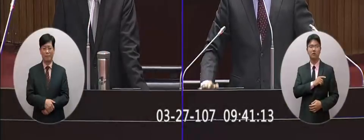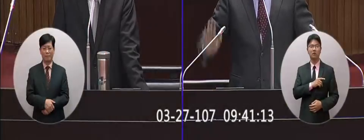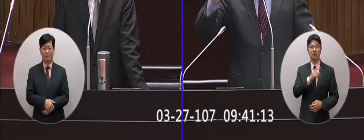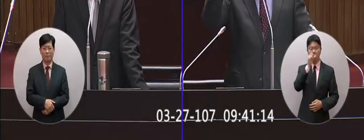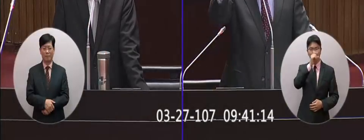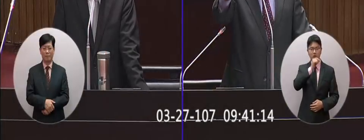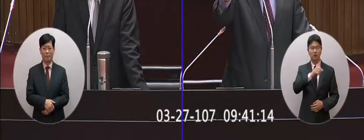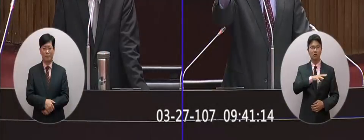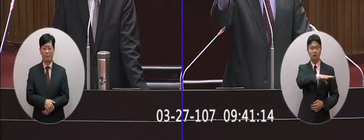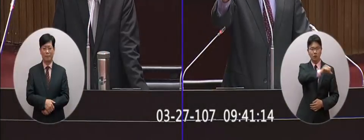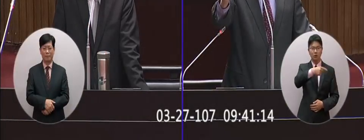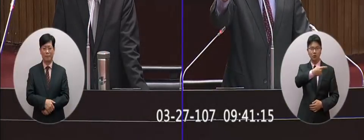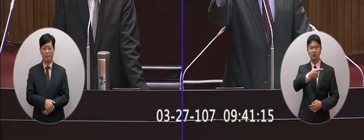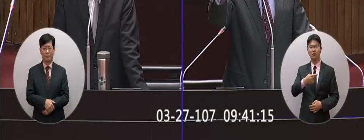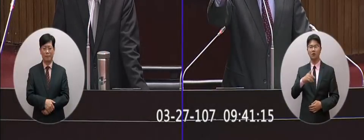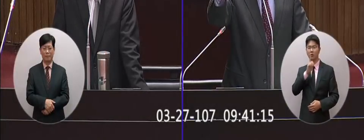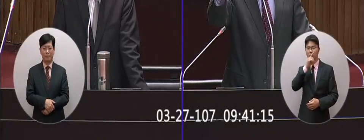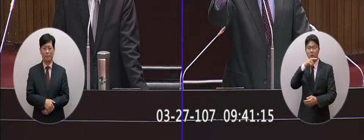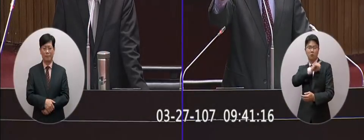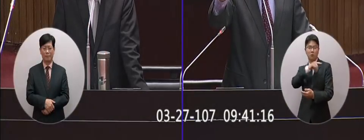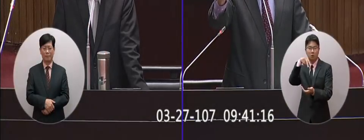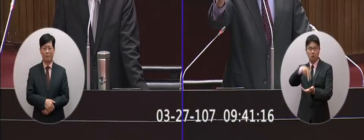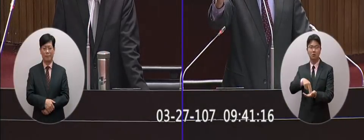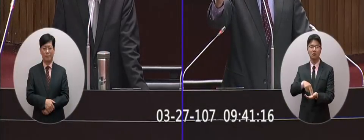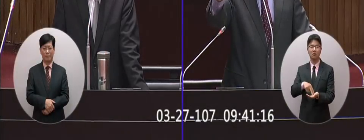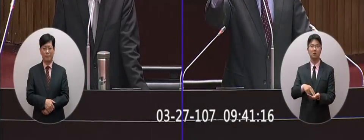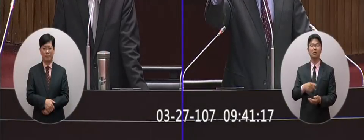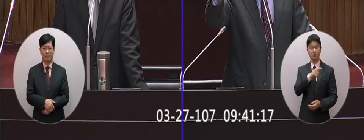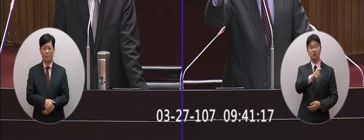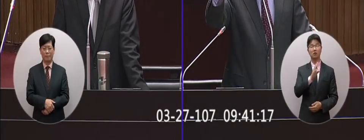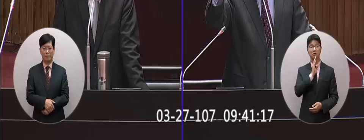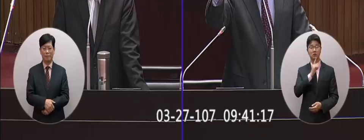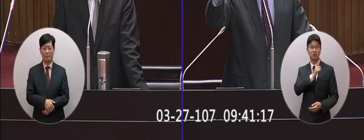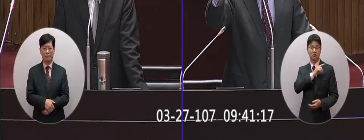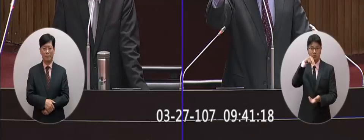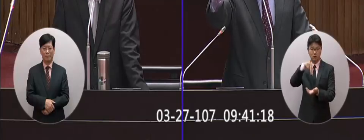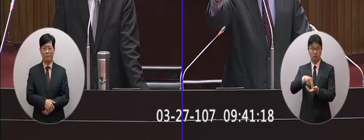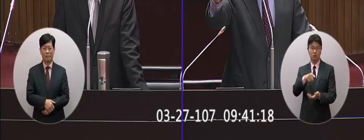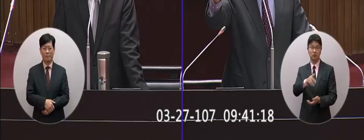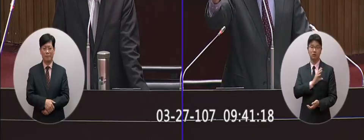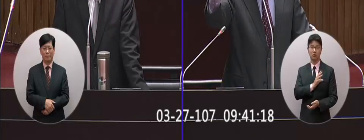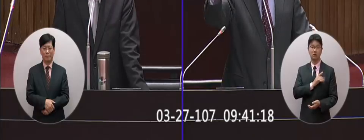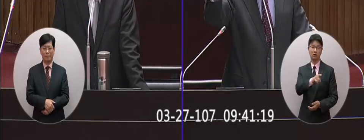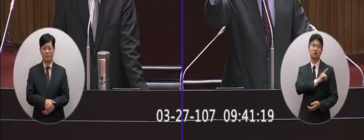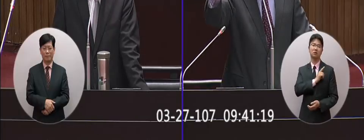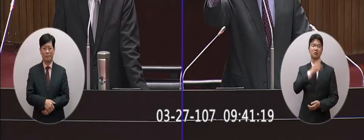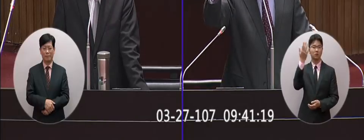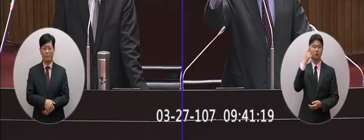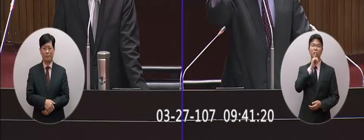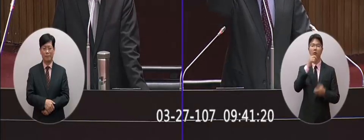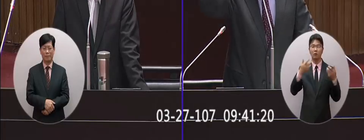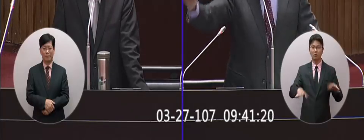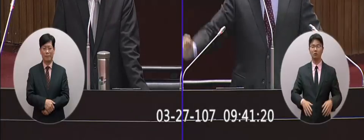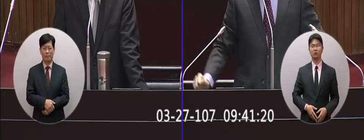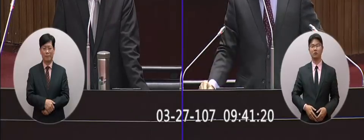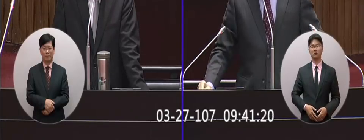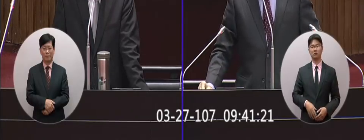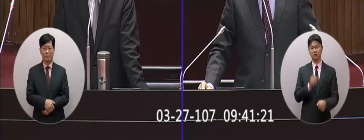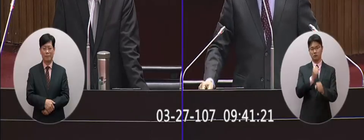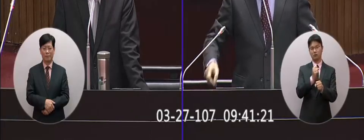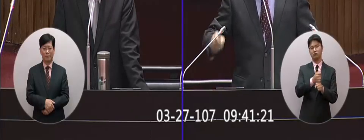展，当然你是台独，台湾独立的，迄、那个叫你家己讲，迄叫什么工作